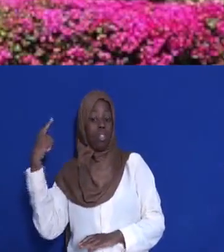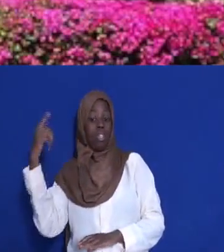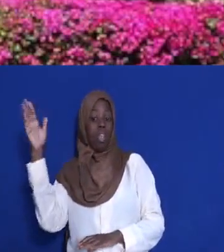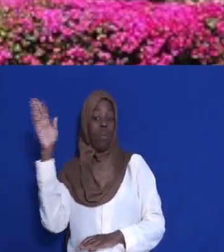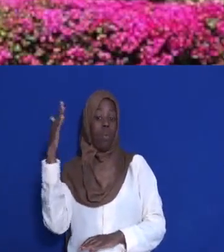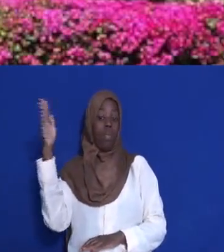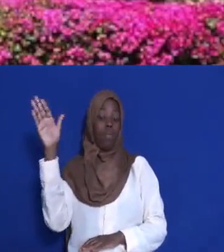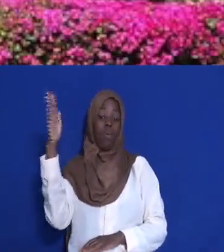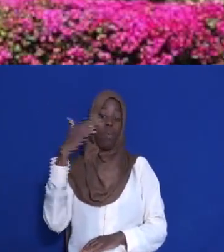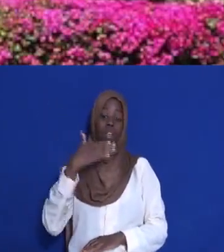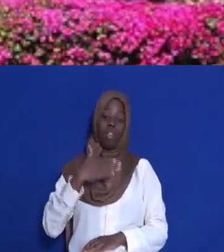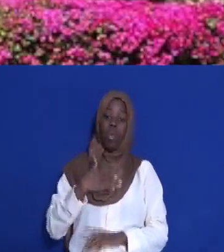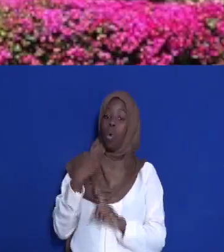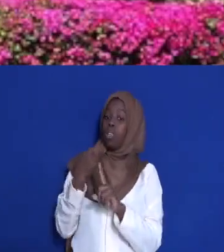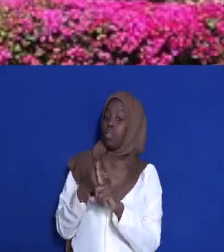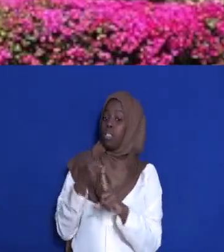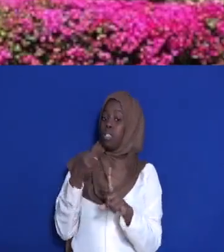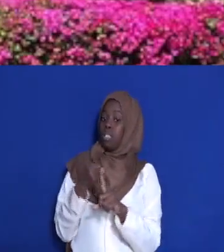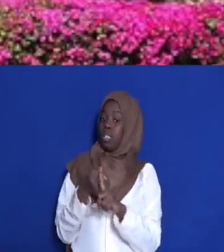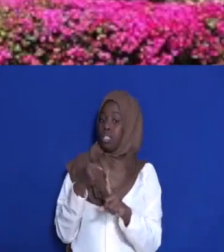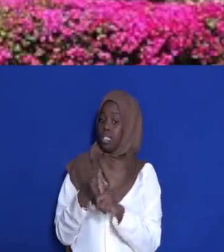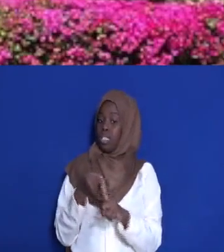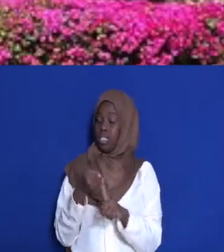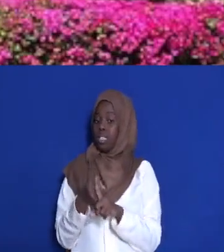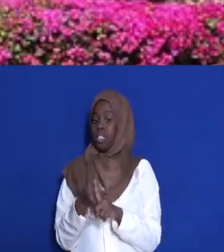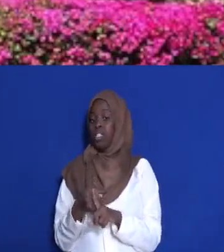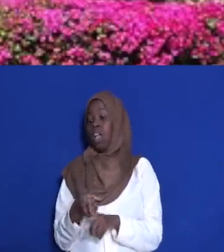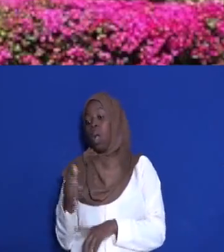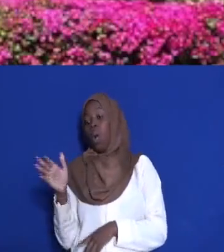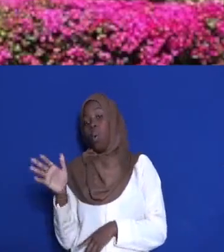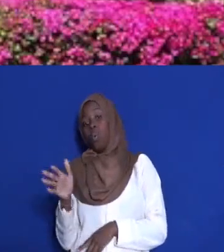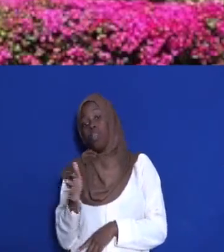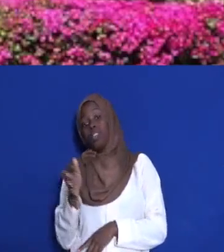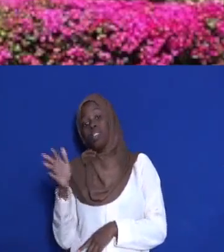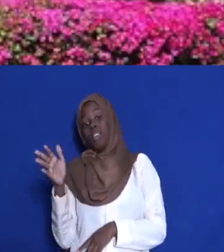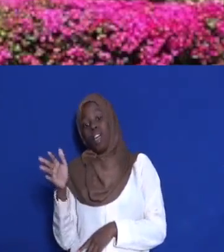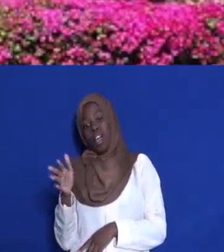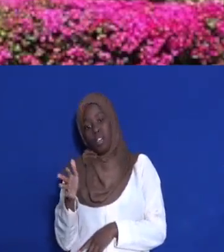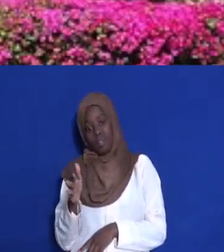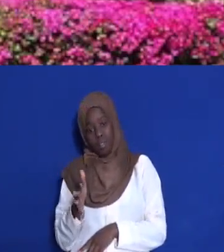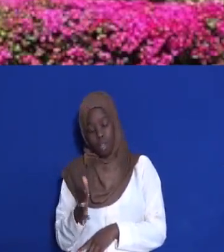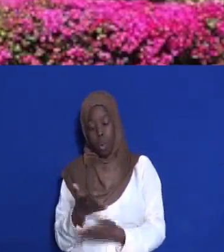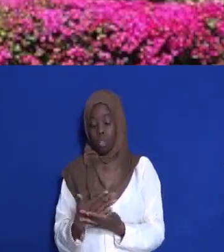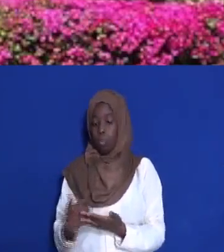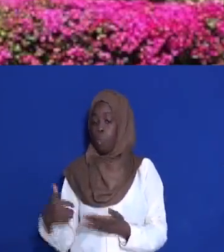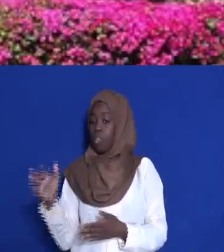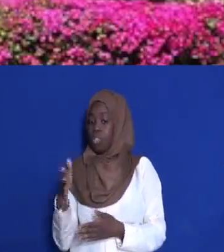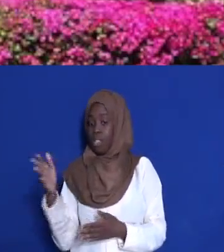Kama tulivyosikia wimbo wetu, ulituhimiza usafi. Kwa